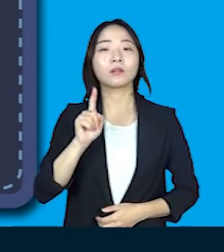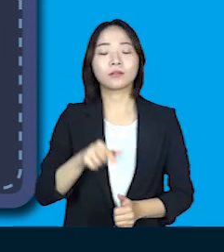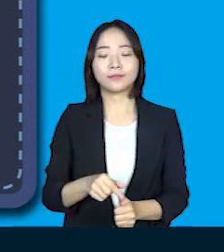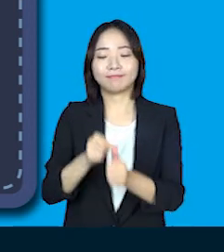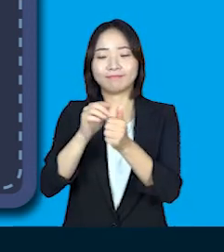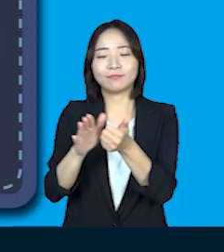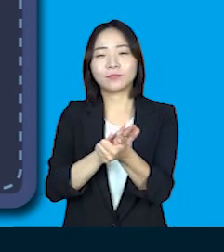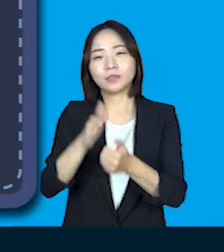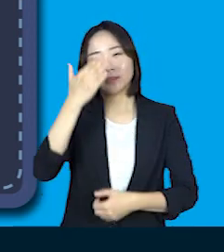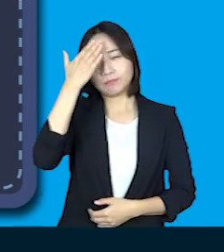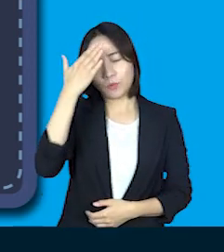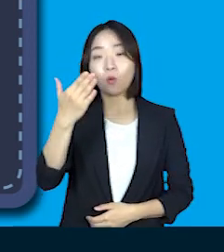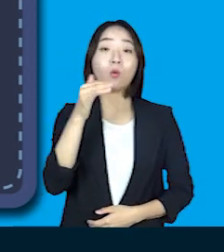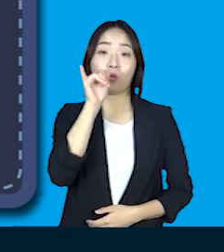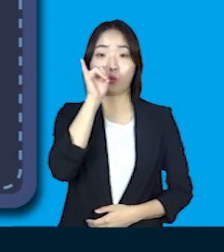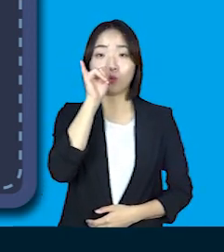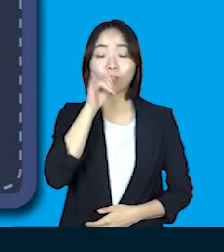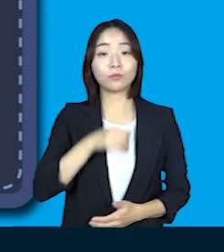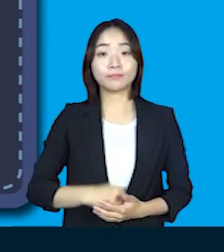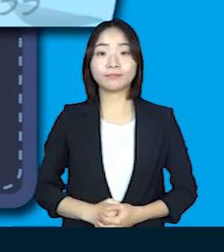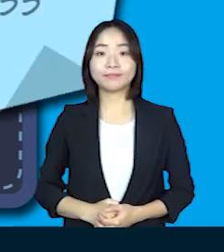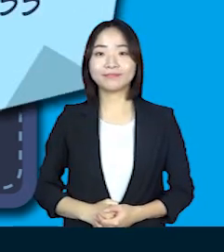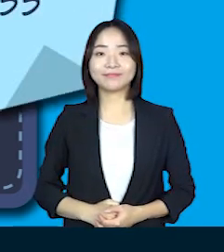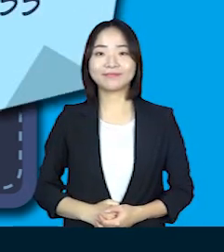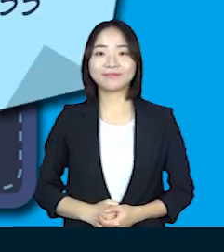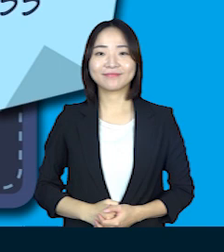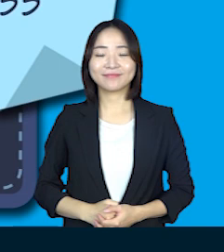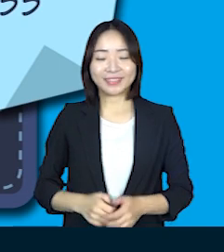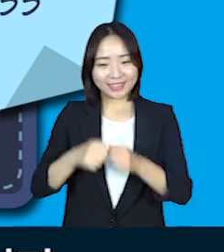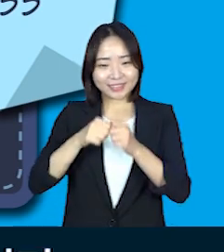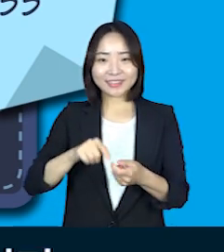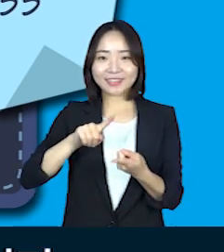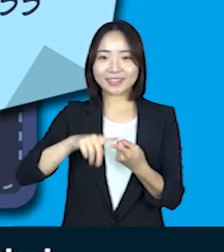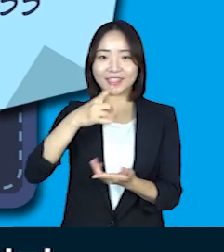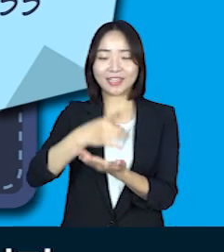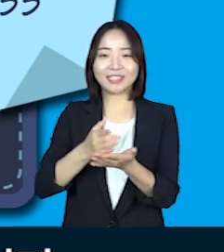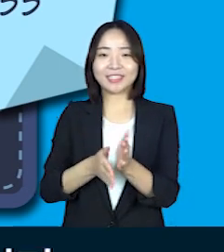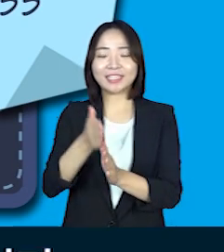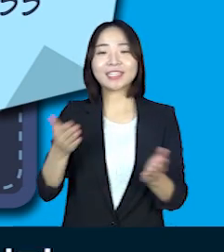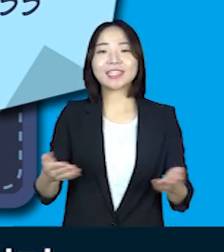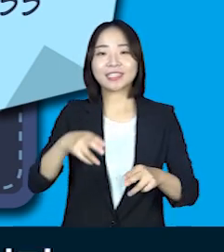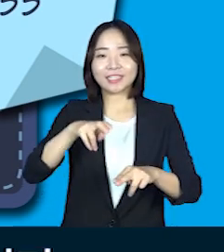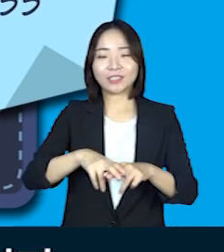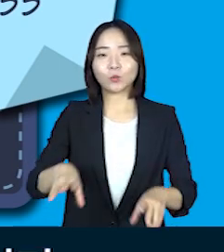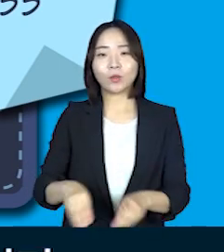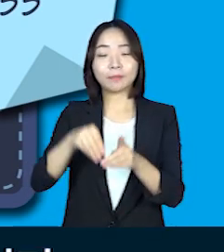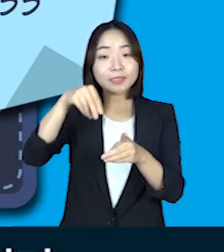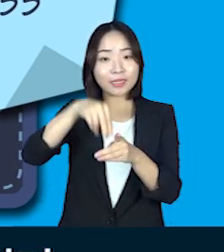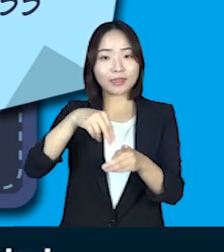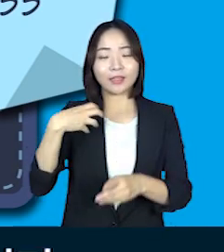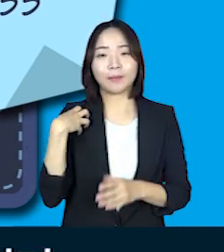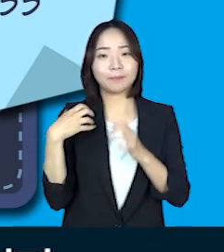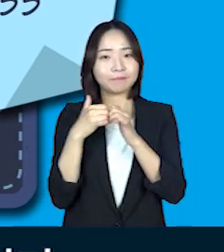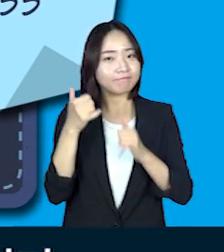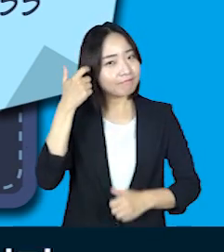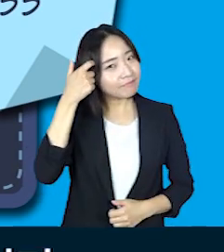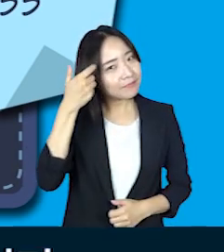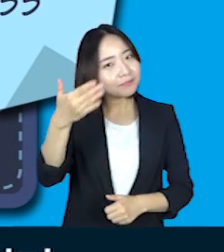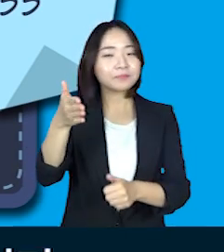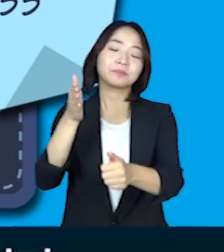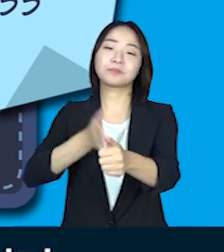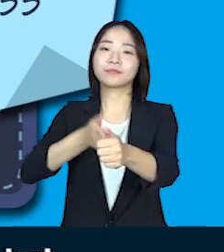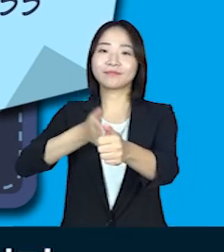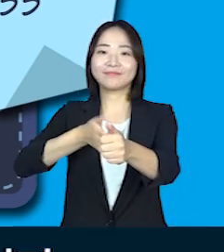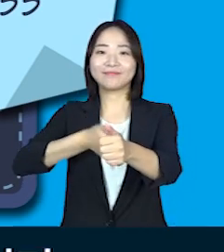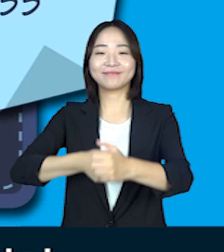지원의 일환으로 무료 채용지원 서비스를 시행하고 있습니다. 자세한 사항은 천안시 일자리 종합지원센터